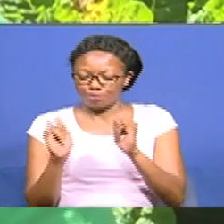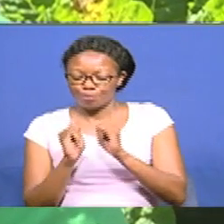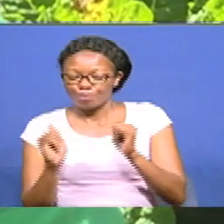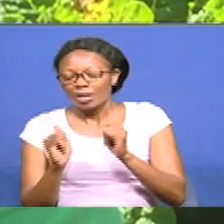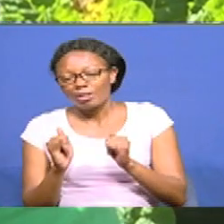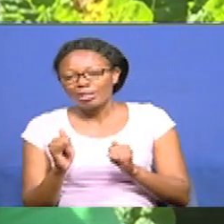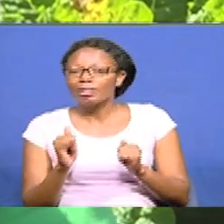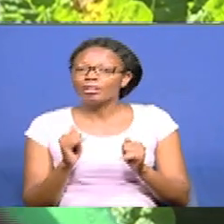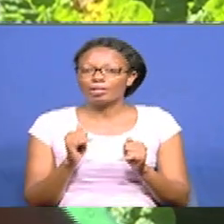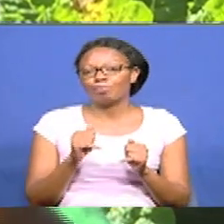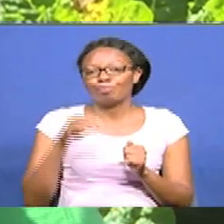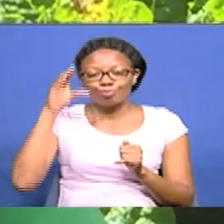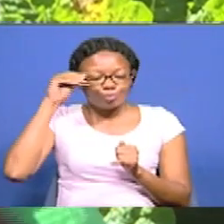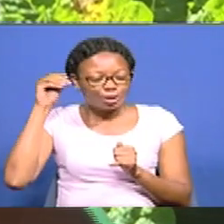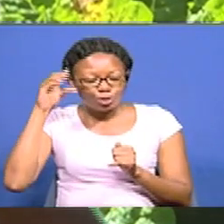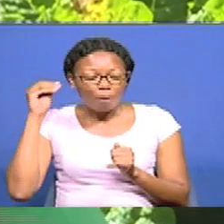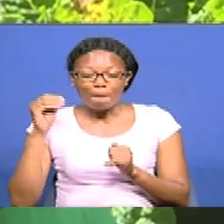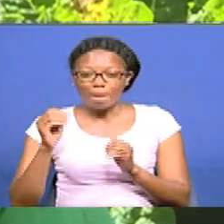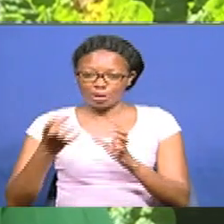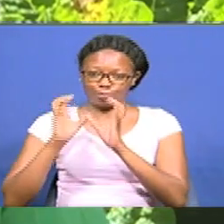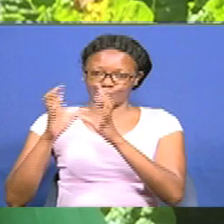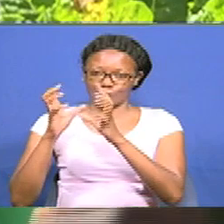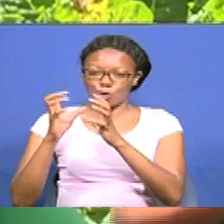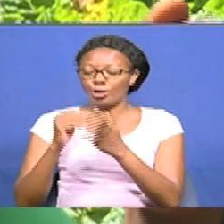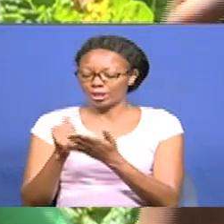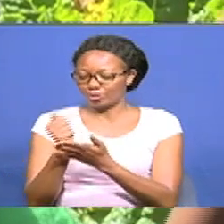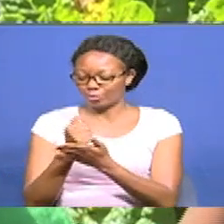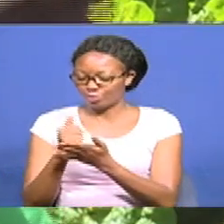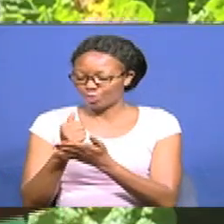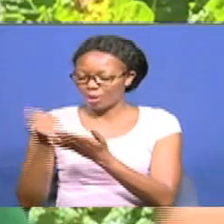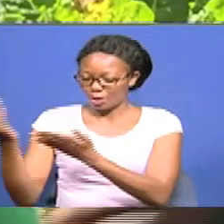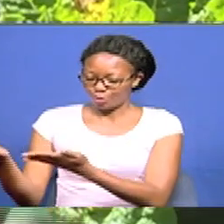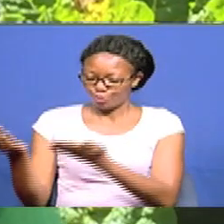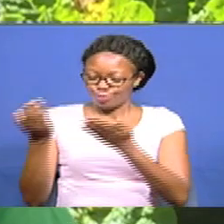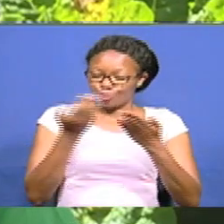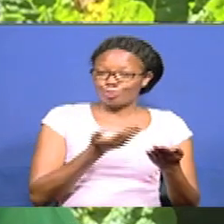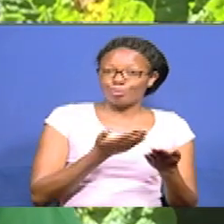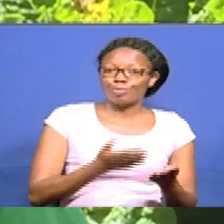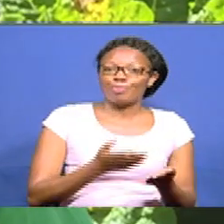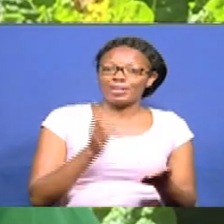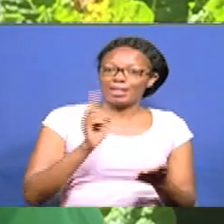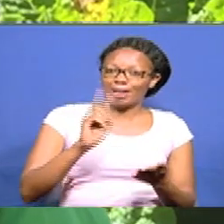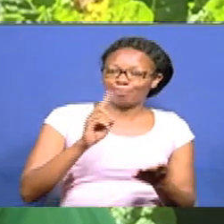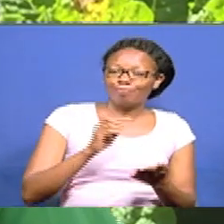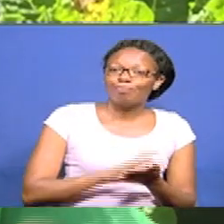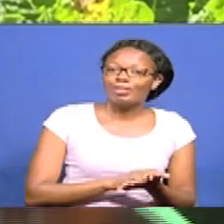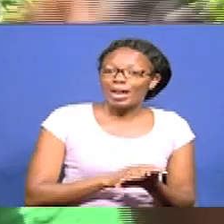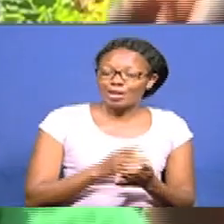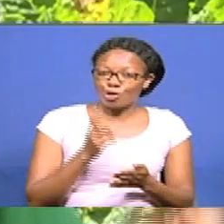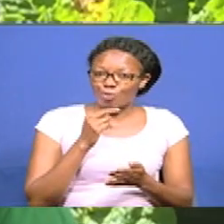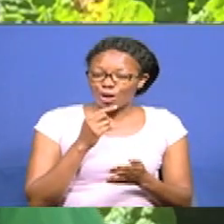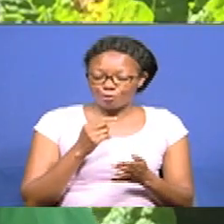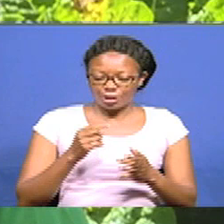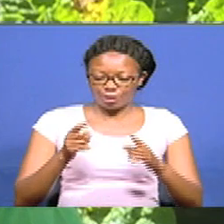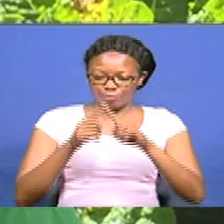tunapata Mombasa kwa ile coconut imesiagwa. Sasa tuna inaletwa mpaka hapa. Kutoka hapa